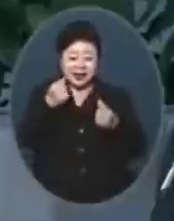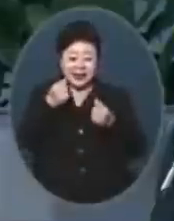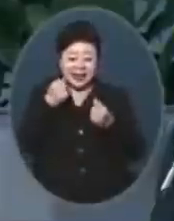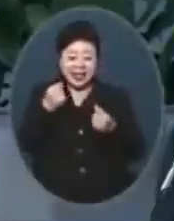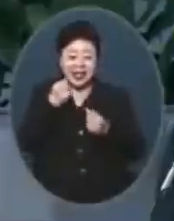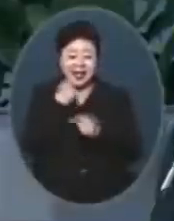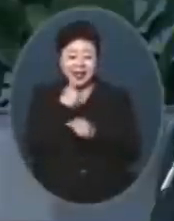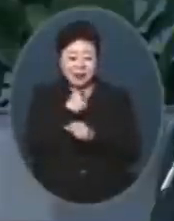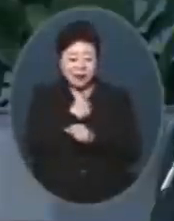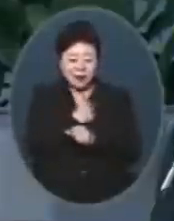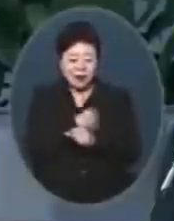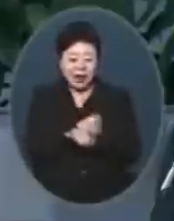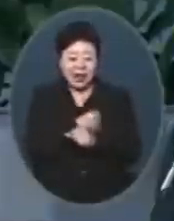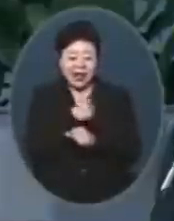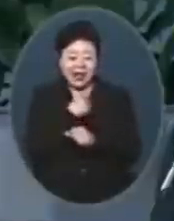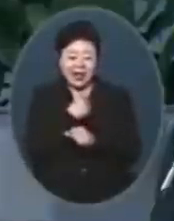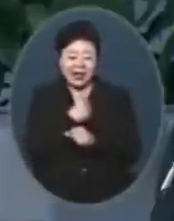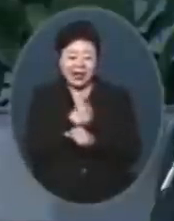잠게